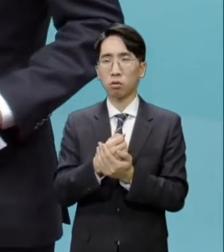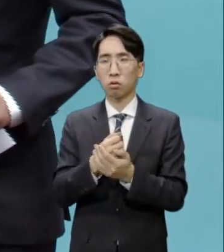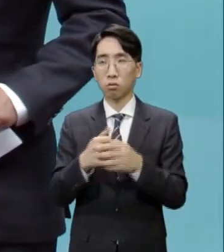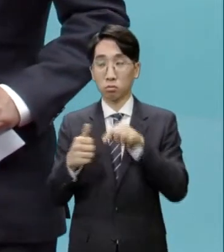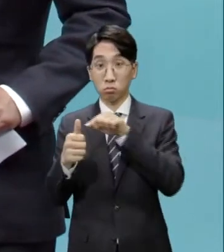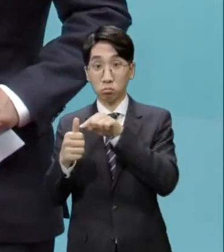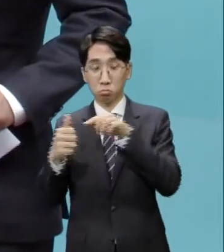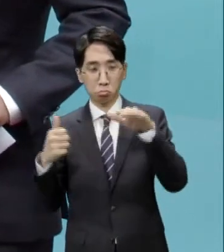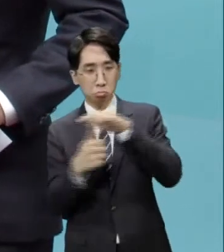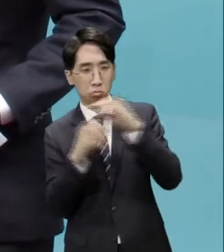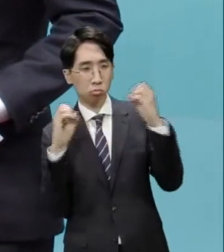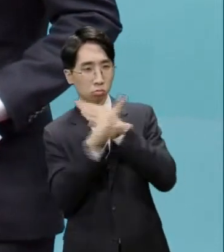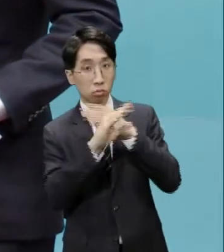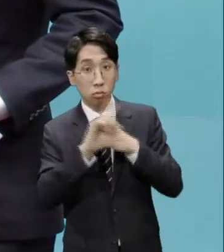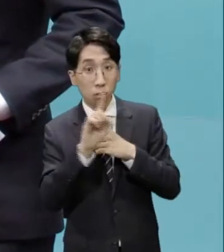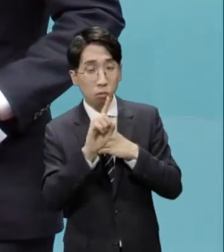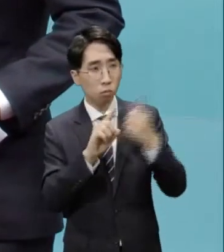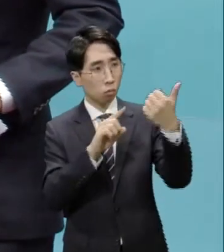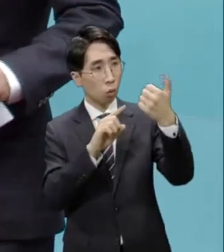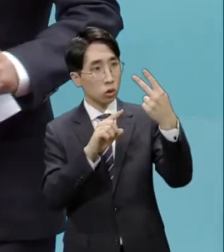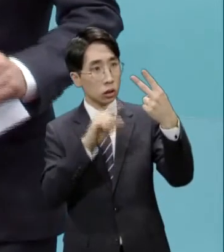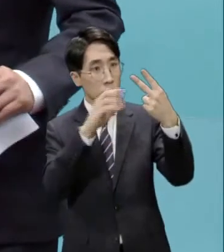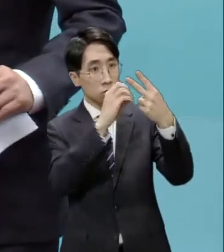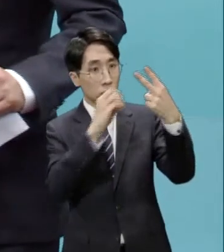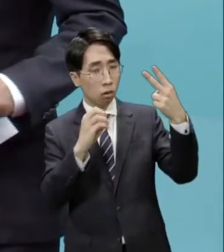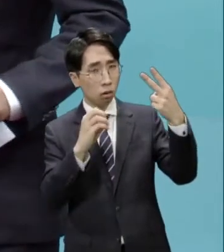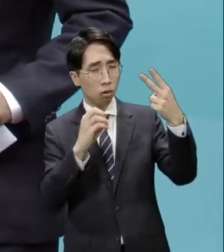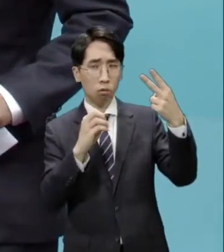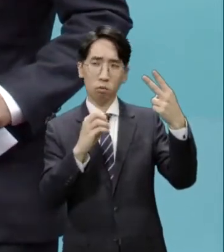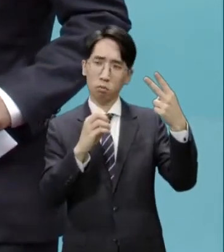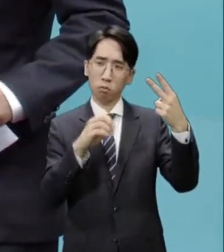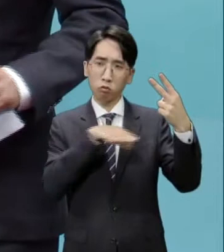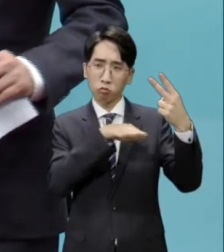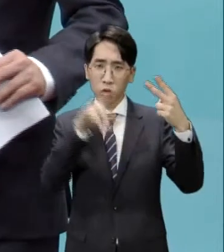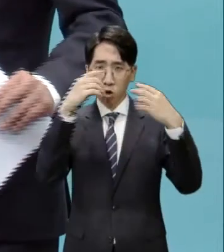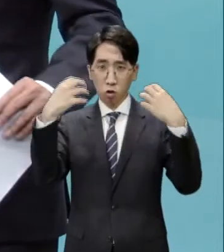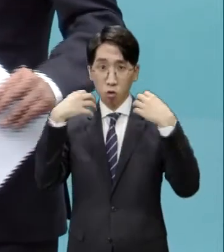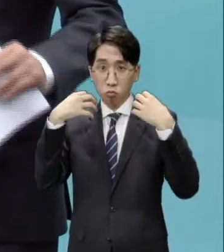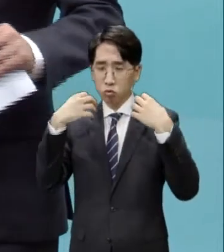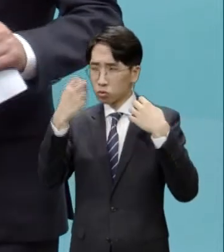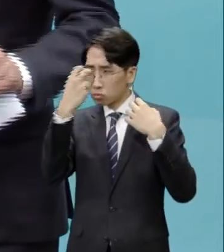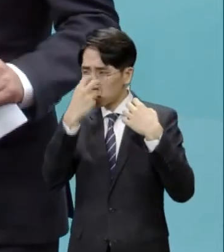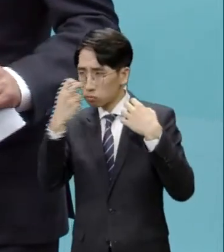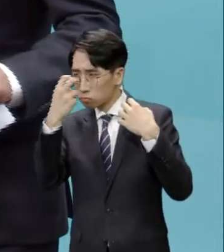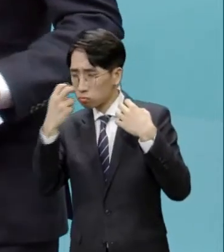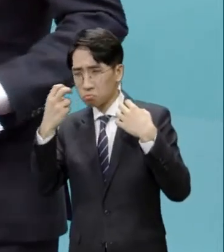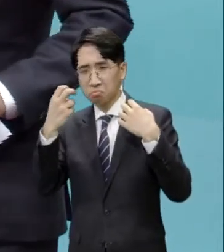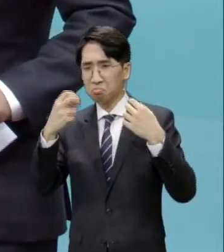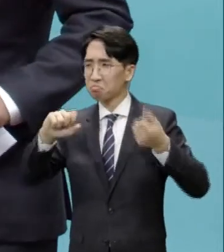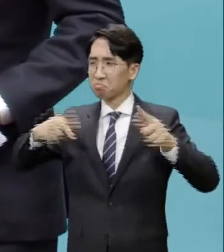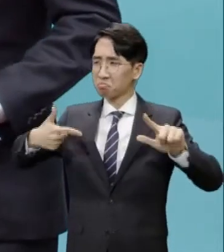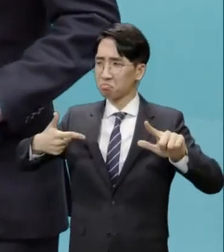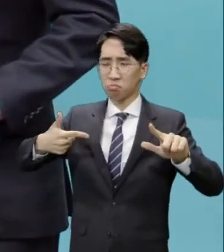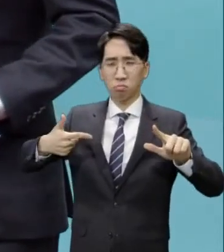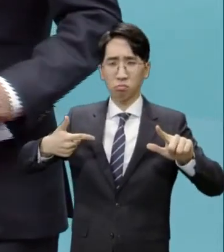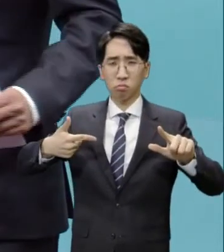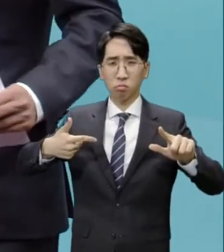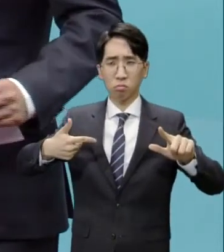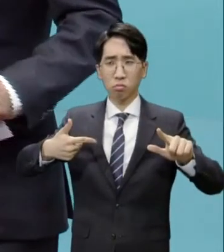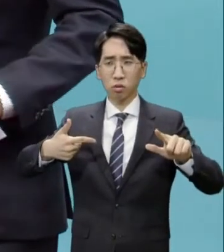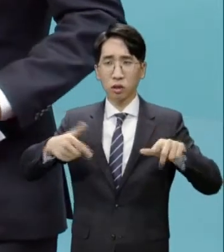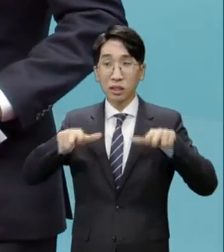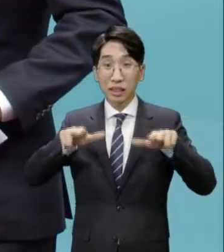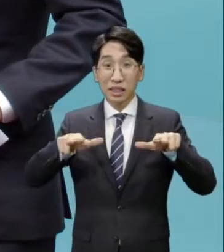은 52% 를 주장하는 단체도 있는걸로 알고있는데 정부 통계 와는 상당한 괴리가 있다고 했습니다 아